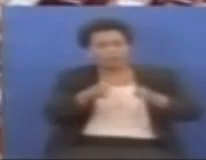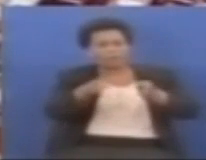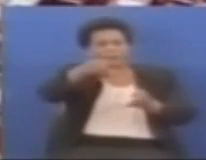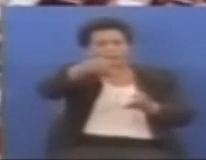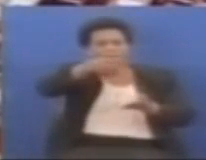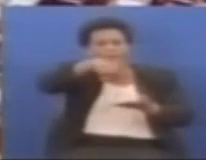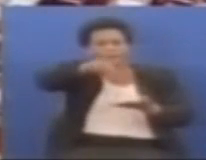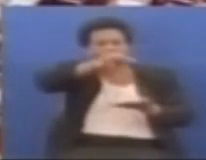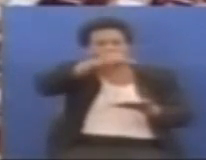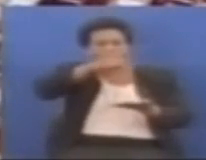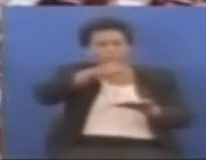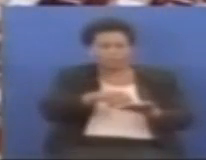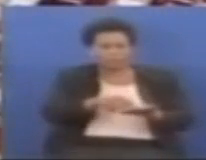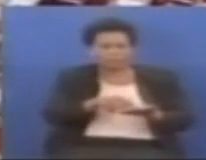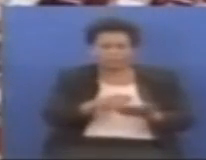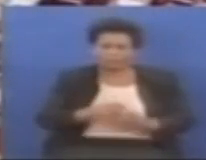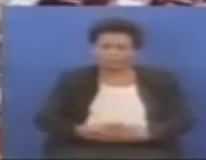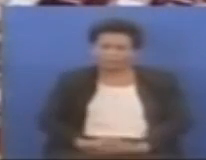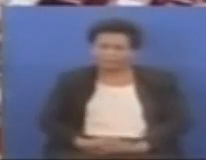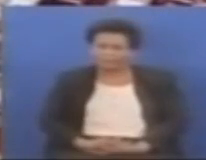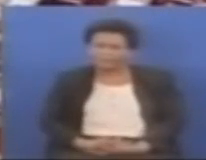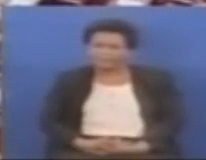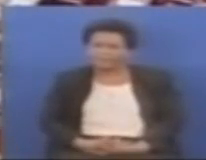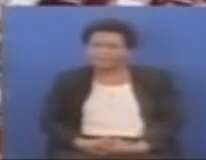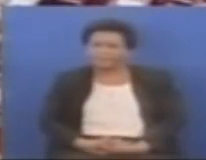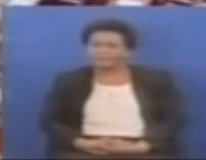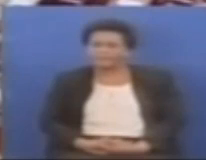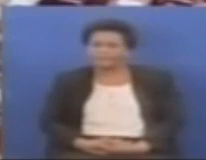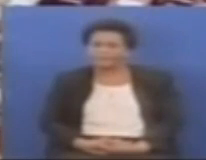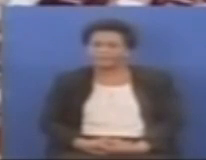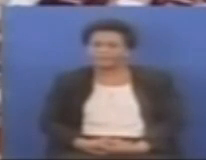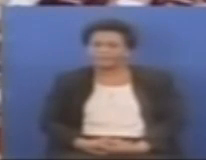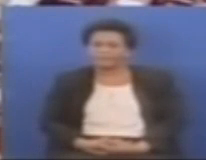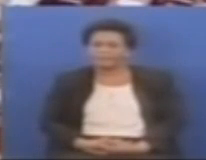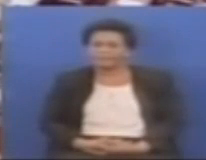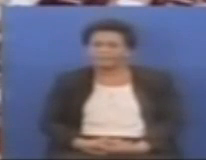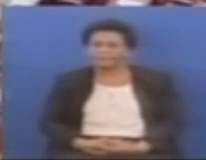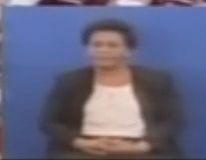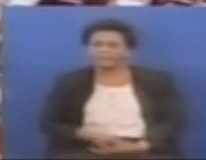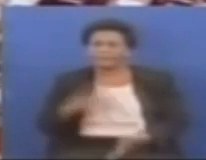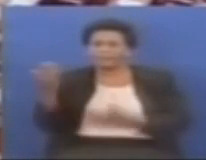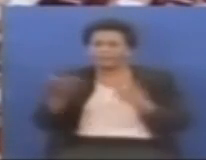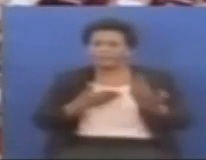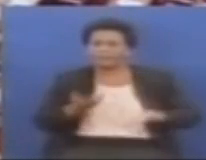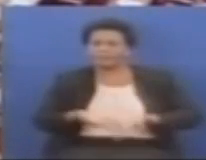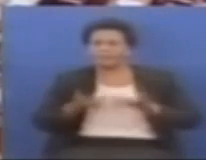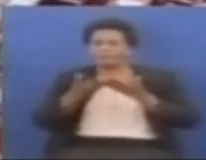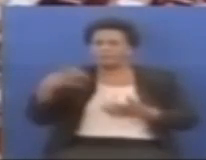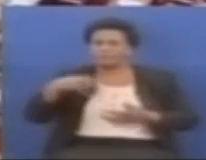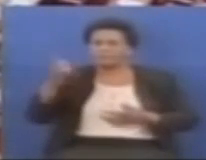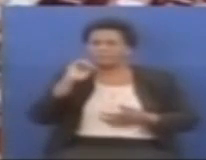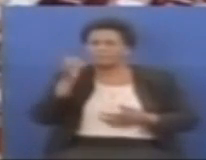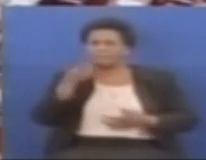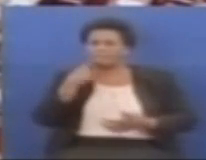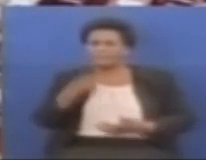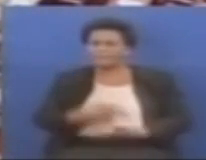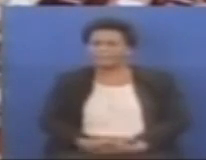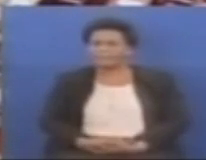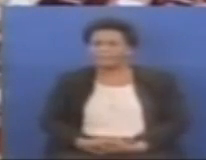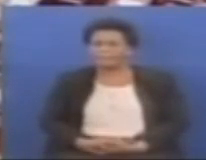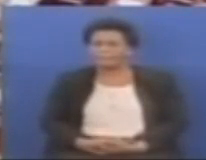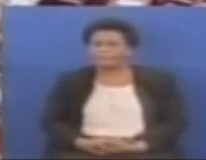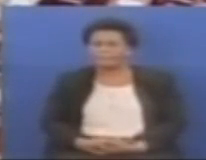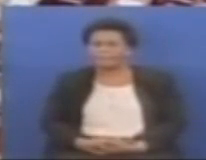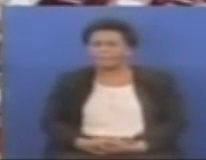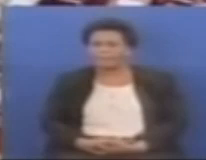Majibu ya swali hilo, Mheshimiwa Naibu Waziri Ujenzi, Mheshimiwa Elias Kwandikwa. Mheshimiwa Spika, kwa